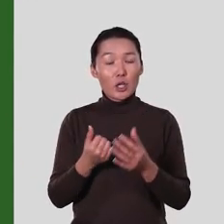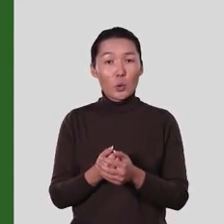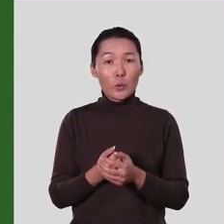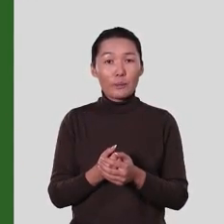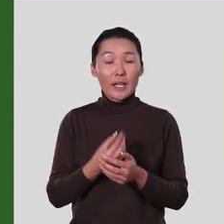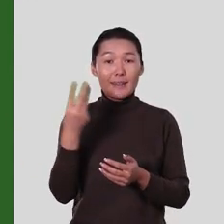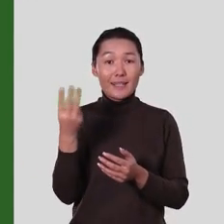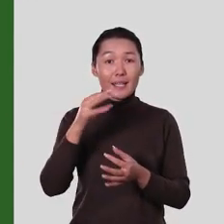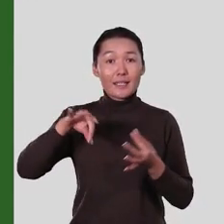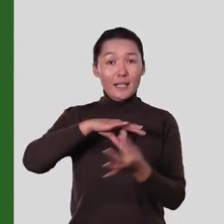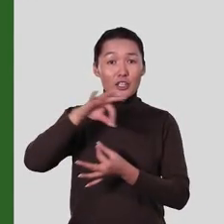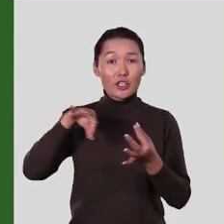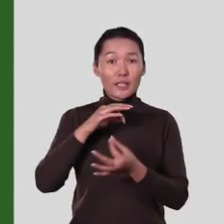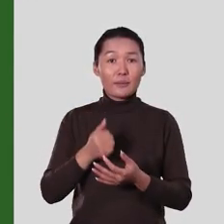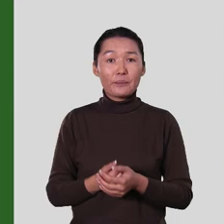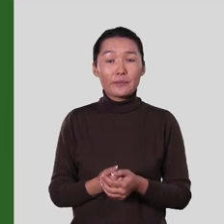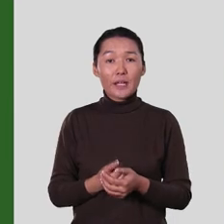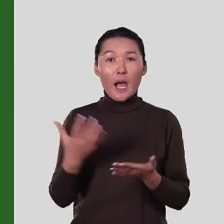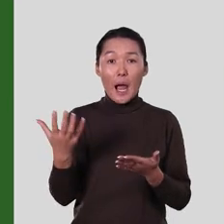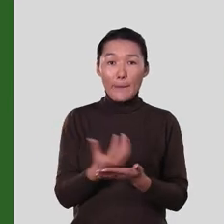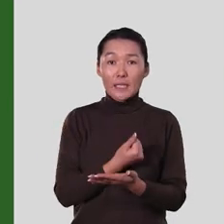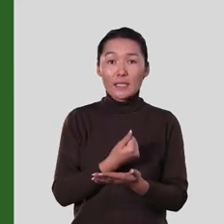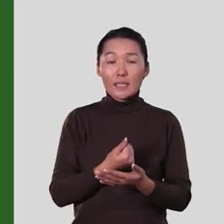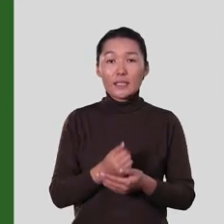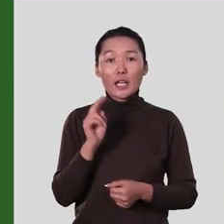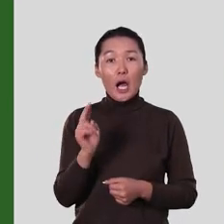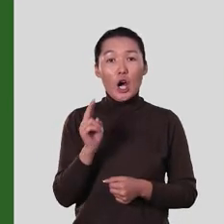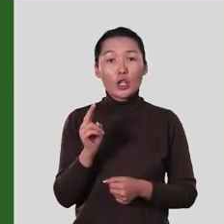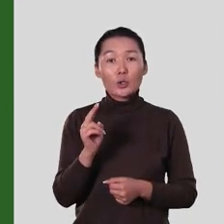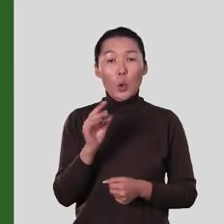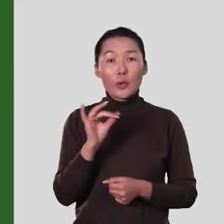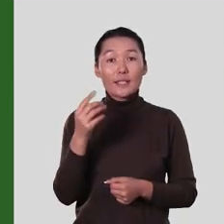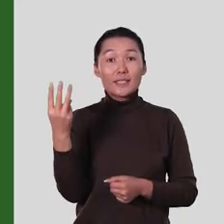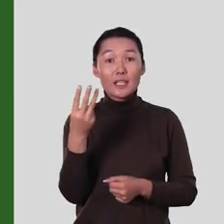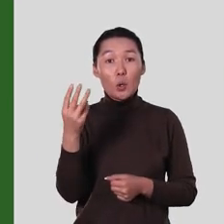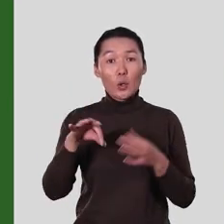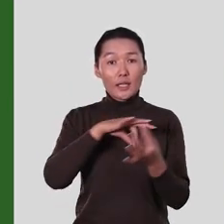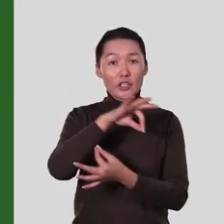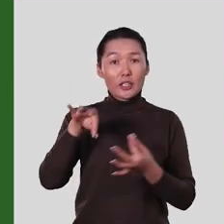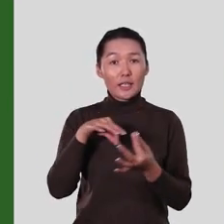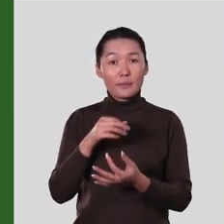«Третий лишний». Определите, кто из трех лишний.